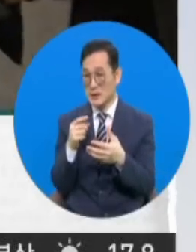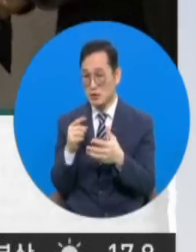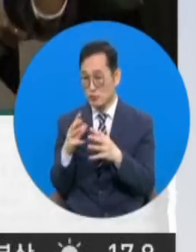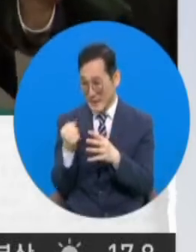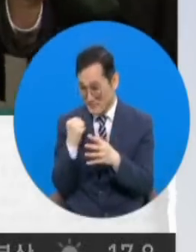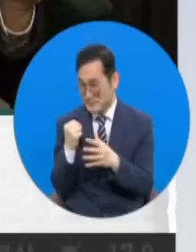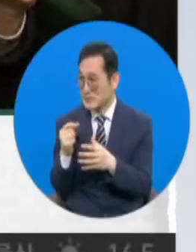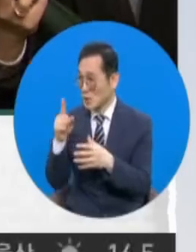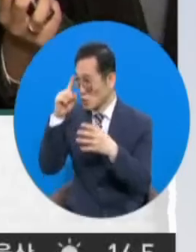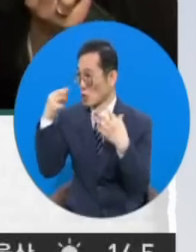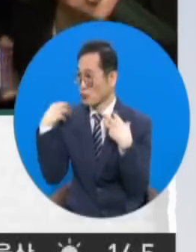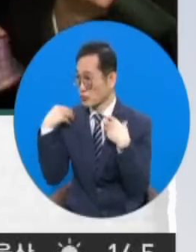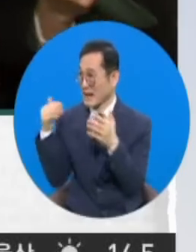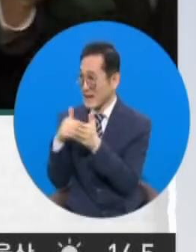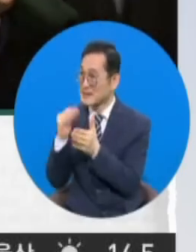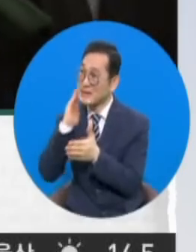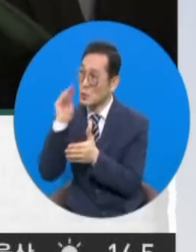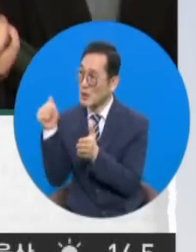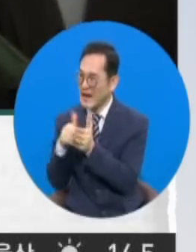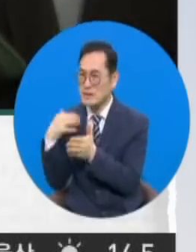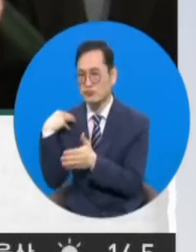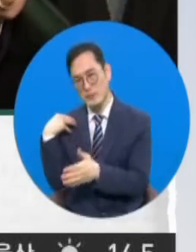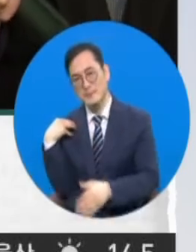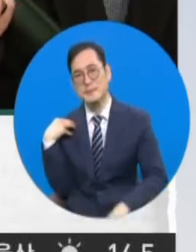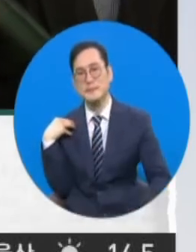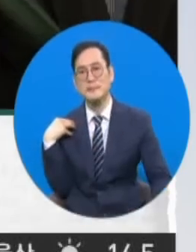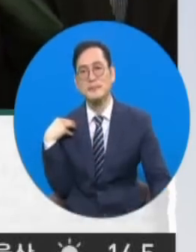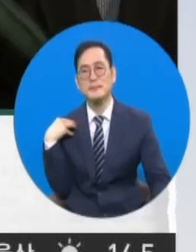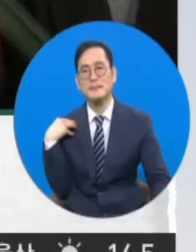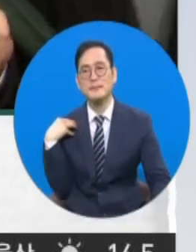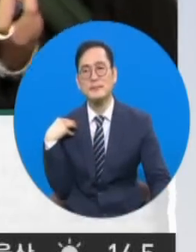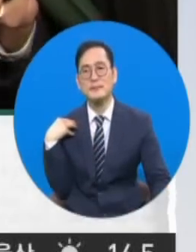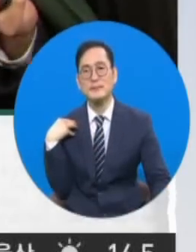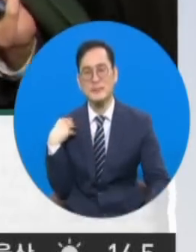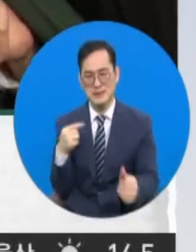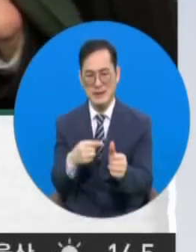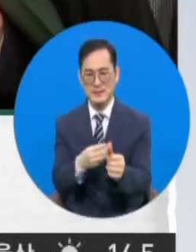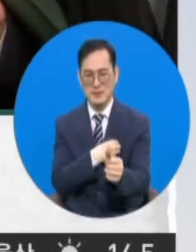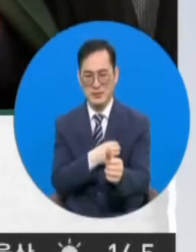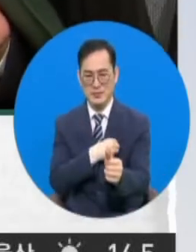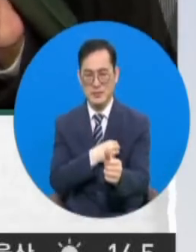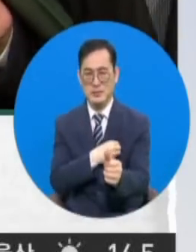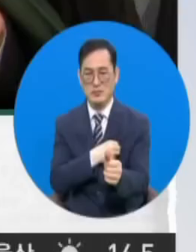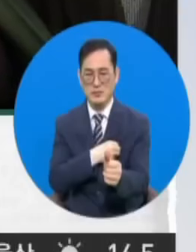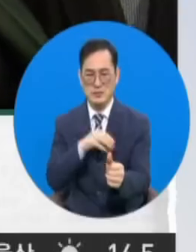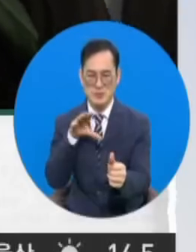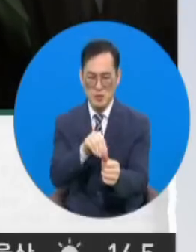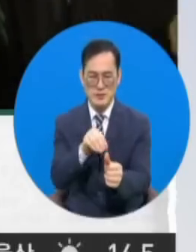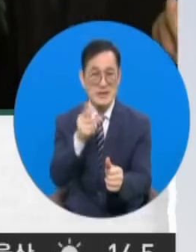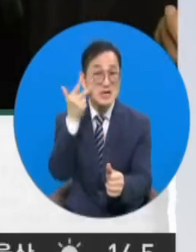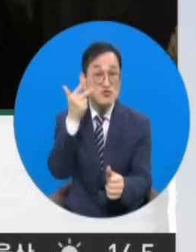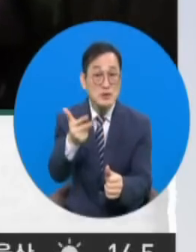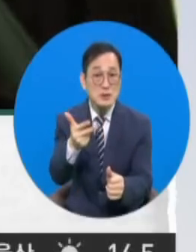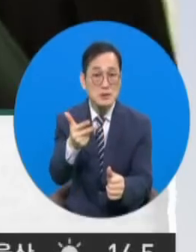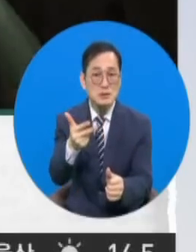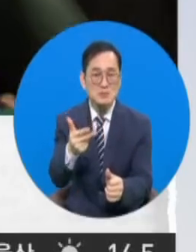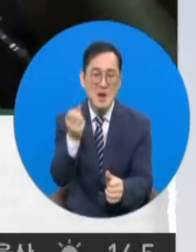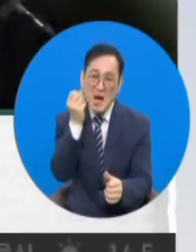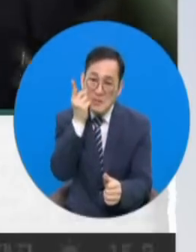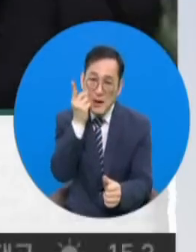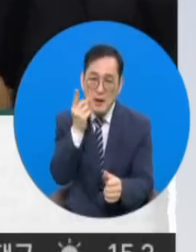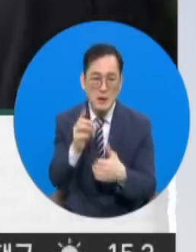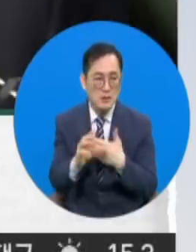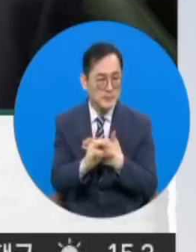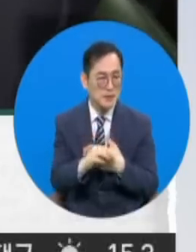확산하고 있다는 점을 생각 생각해 봤을 때 이게 만약에 뭐 당원권 정지 뭐 일주일 한 달 이러면 장난하나 이런